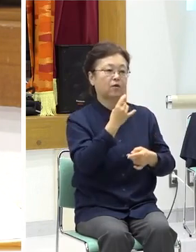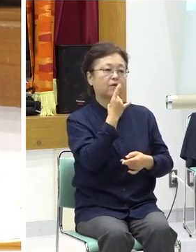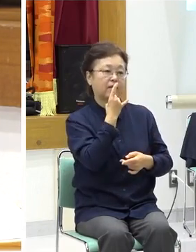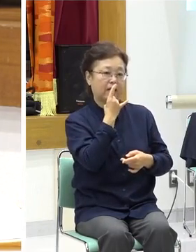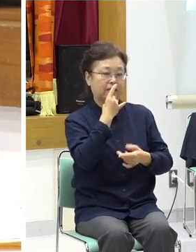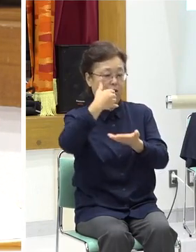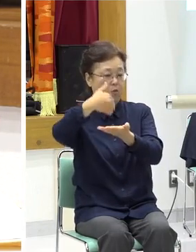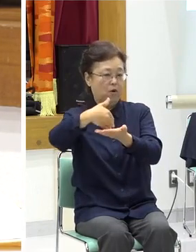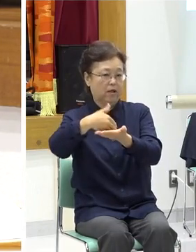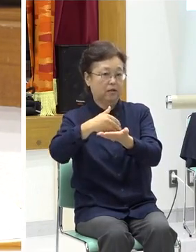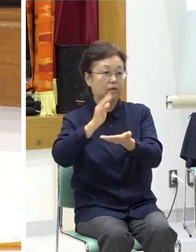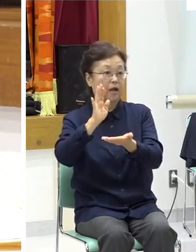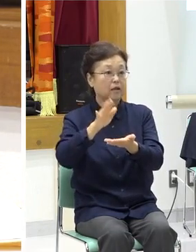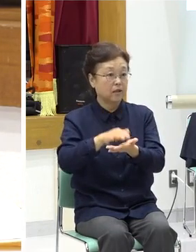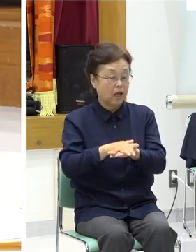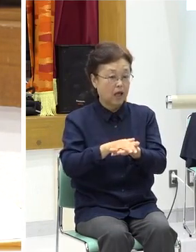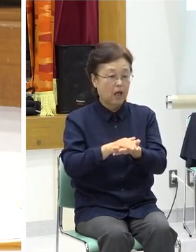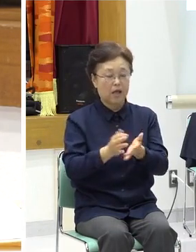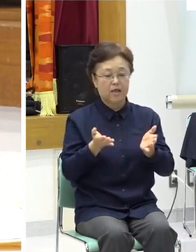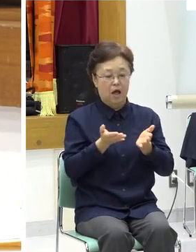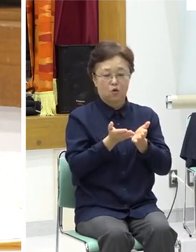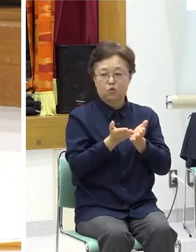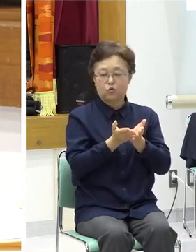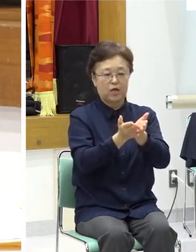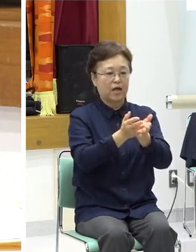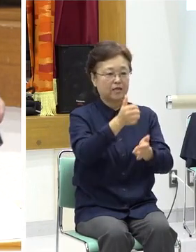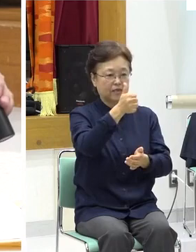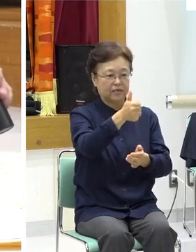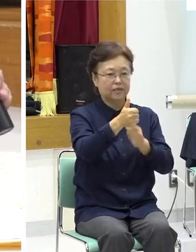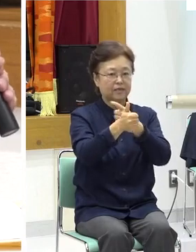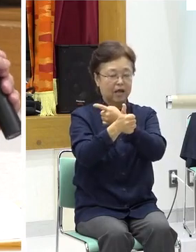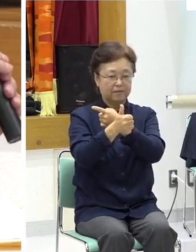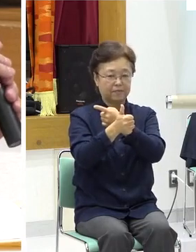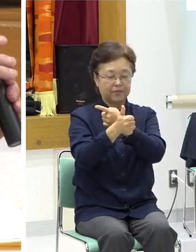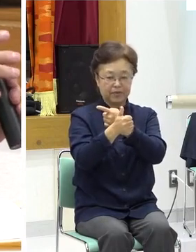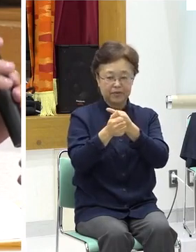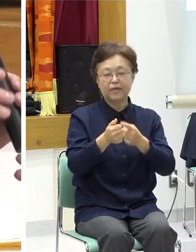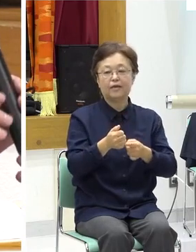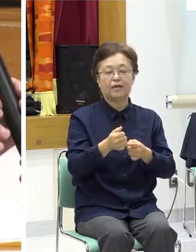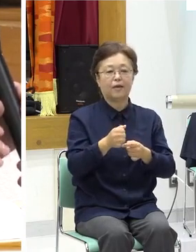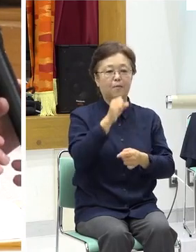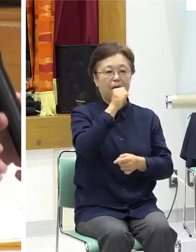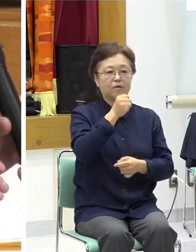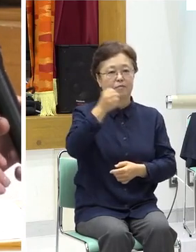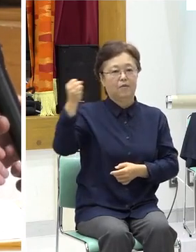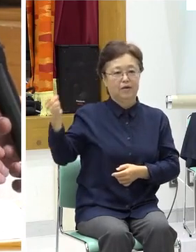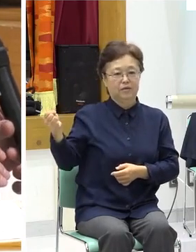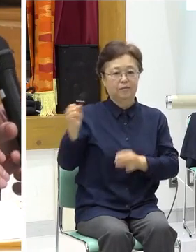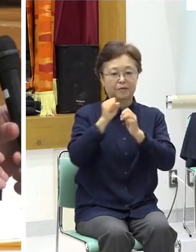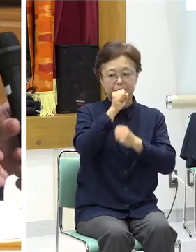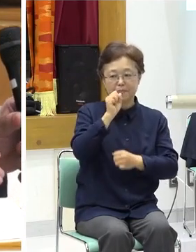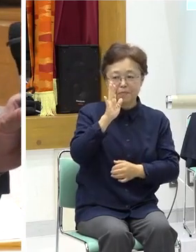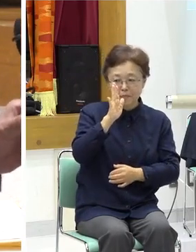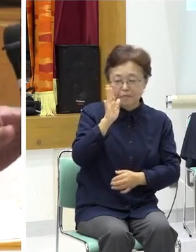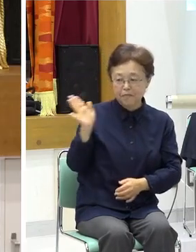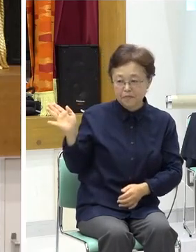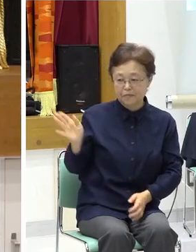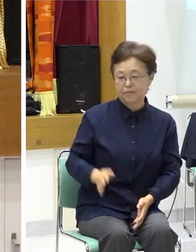で、ご発言いただきます。では船木さんの方にマイク回させていただいてよろしいでしょうか。よろしくお願い